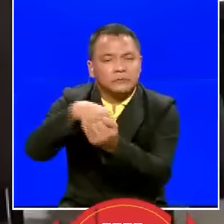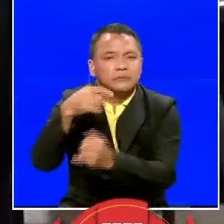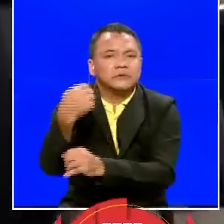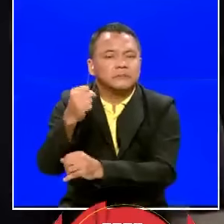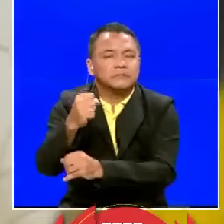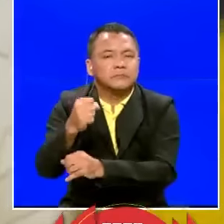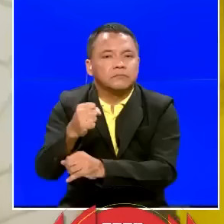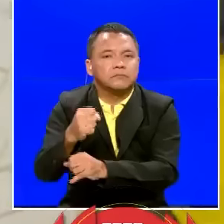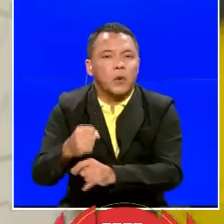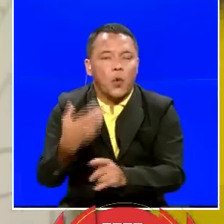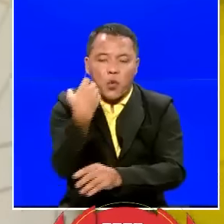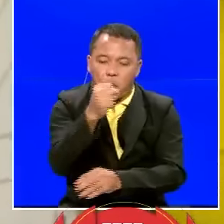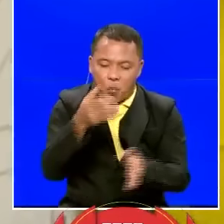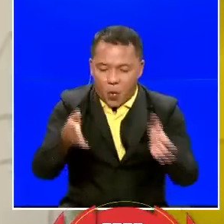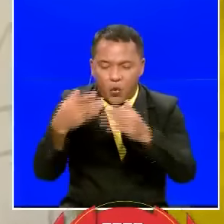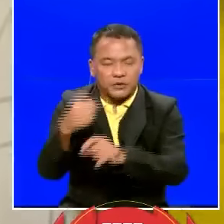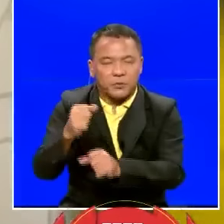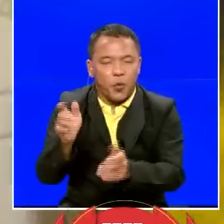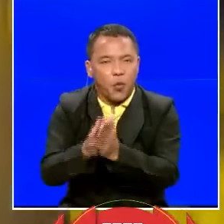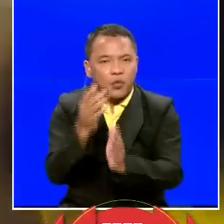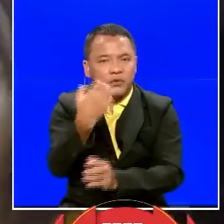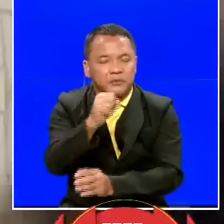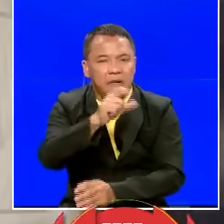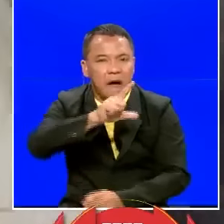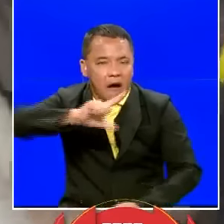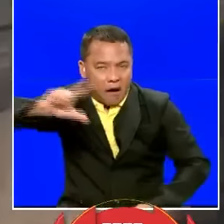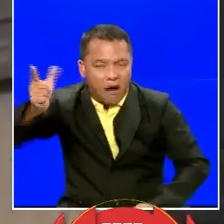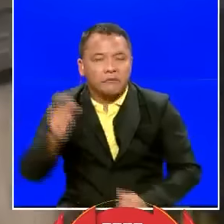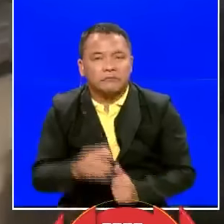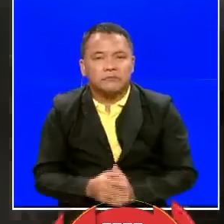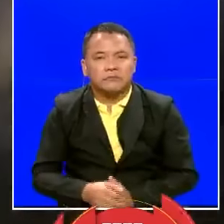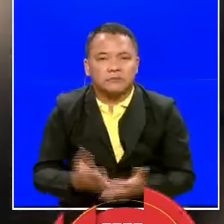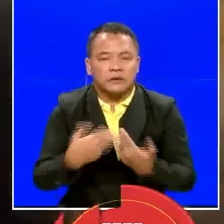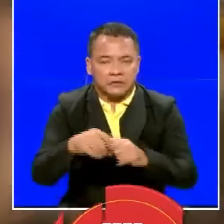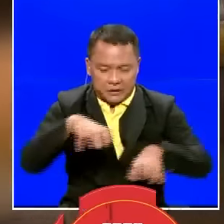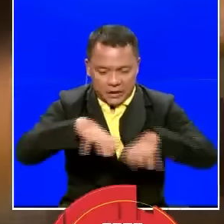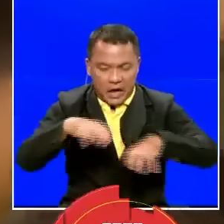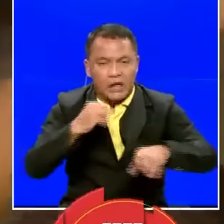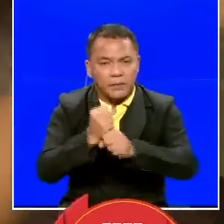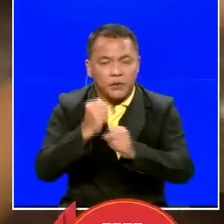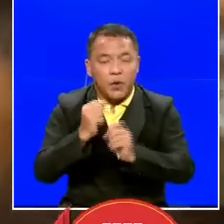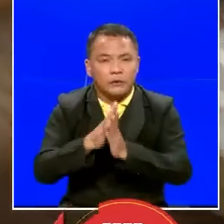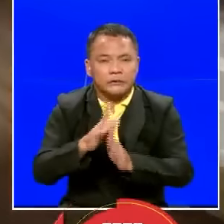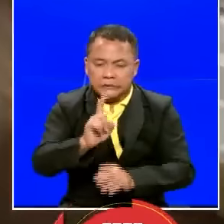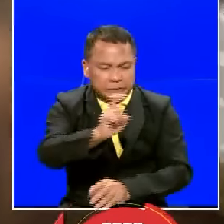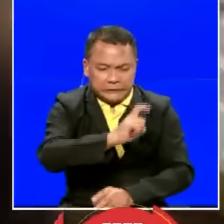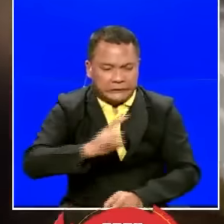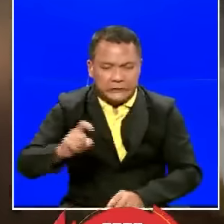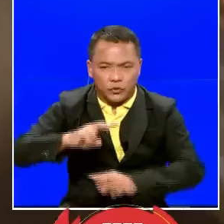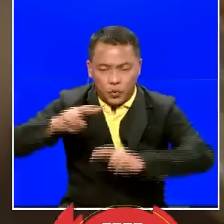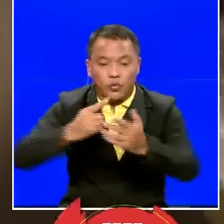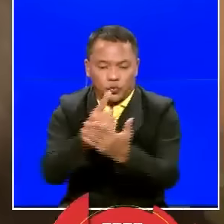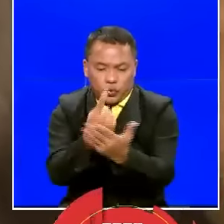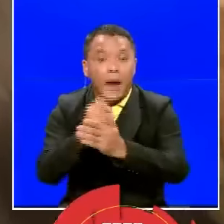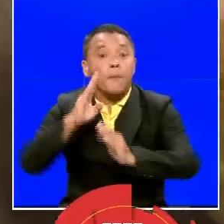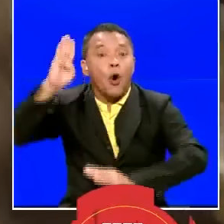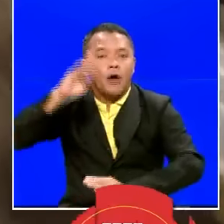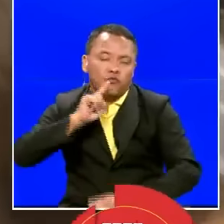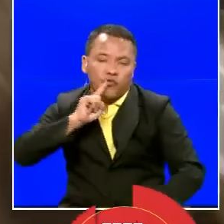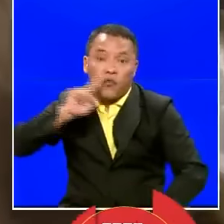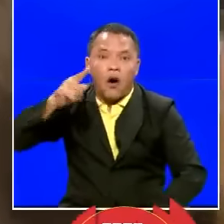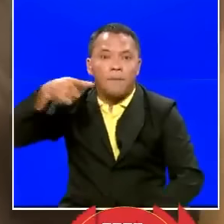นึงด้วยหห 10ห้องนี่ก็น่าจะโหหลาย 10ละเป็น 10ล้านอยู่เหมือนกันนะปฏิบัติการนี้เขาบอกว่าผู้เสียหายเนี่ยนะครับตัวแทนของวินเซอร์ไปร้อง